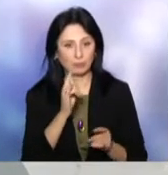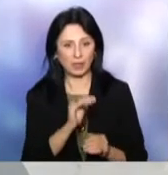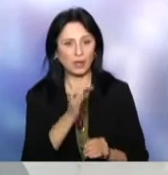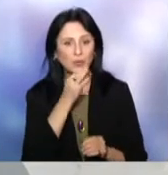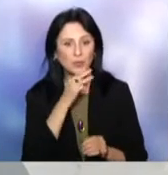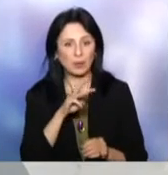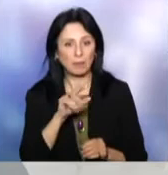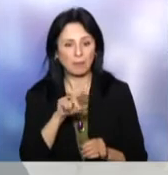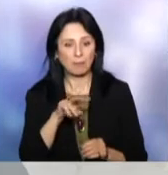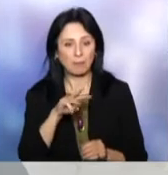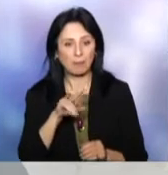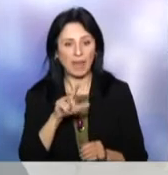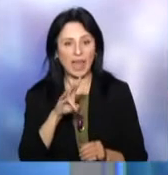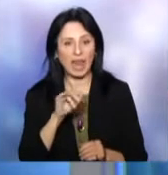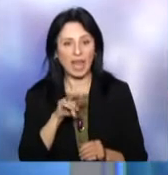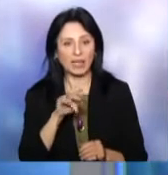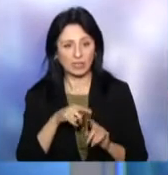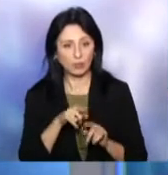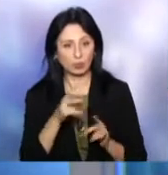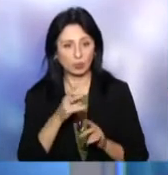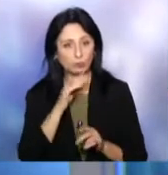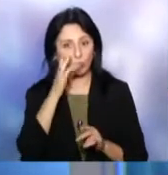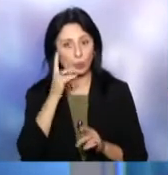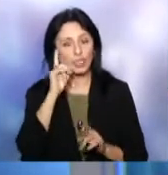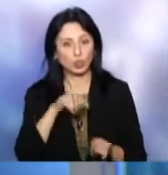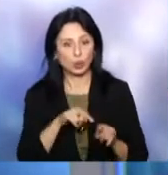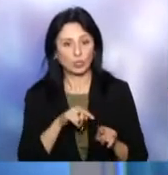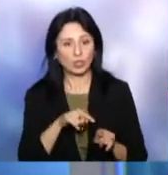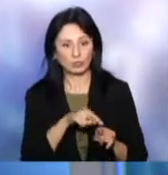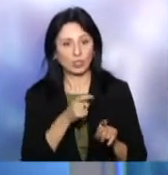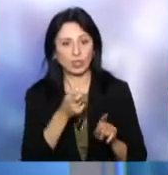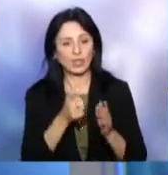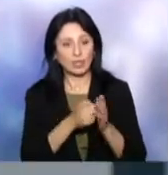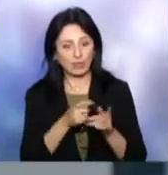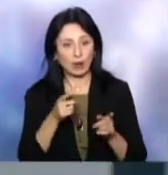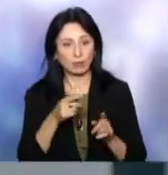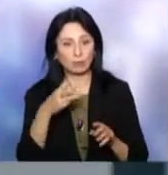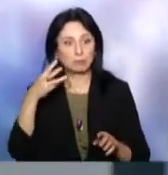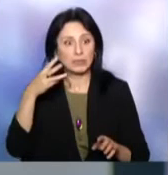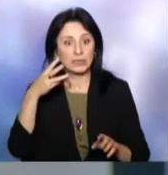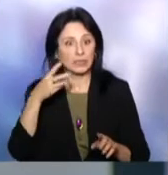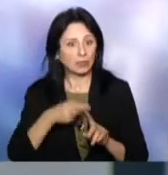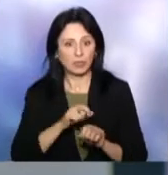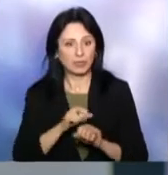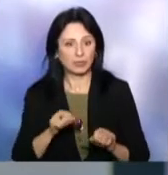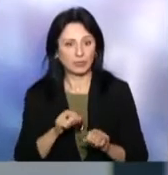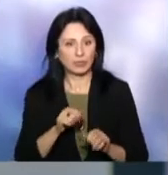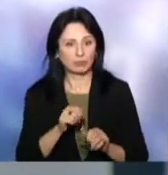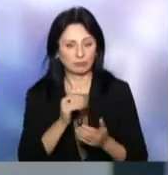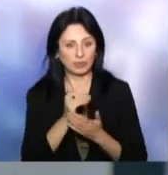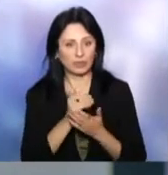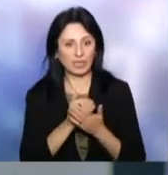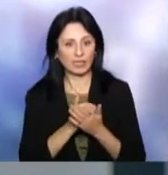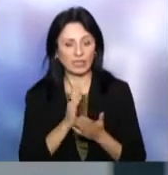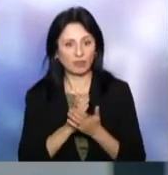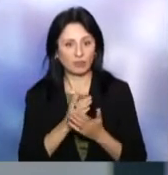ადამიანი და ამ შემთხვევაში პატარა ადამიანი. და მშობლებმა ეს უნდა გაესაკურველია. ამის შესახებ უკვე კონკრეტული სტატისტიკაც